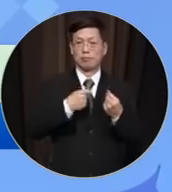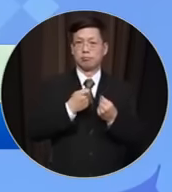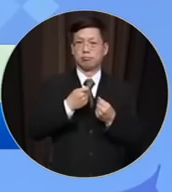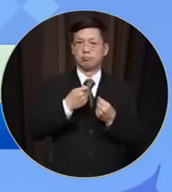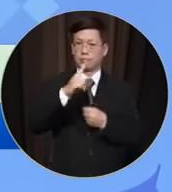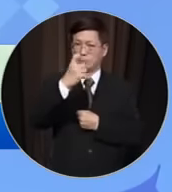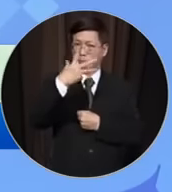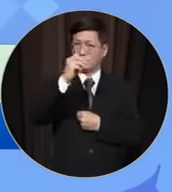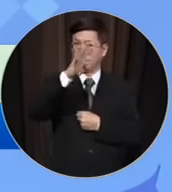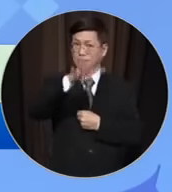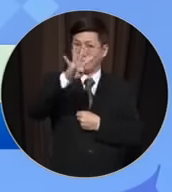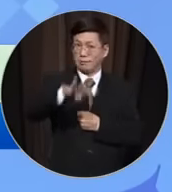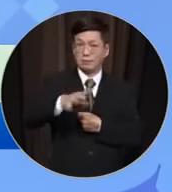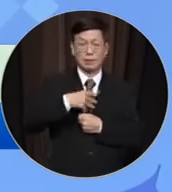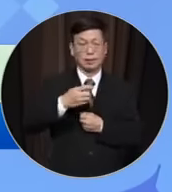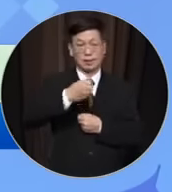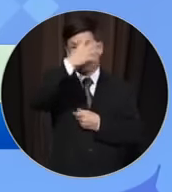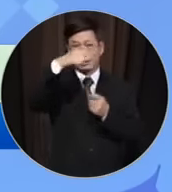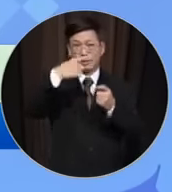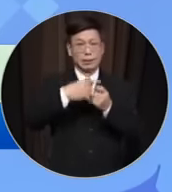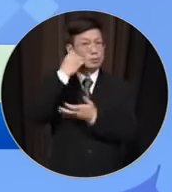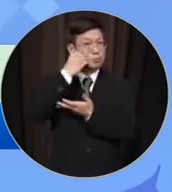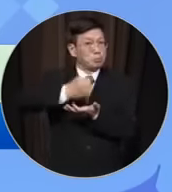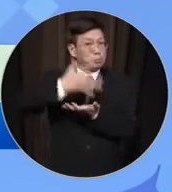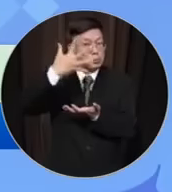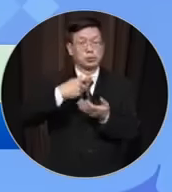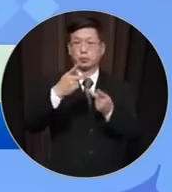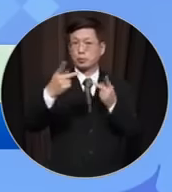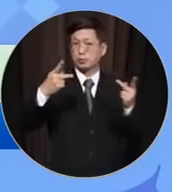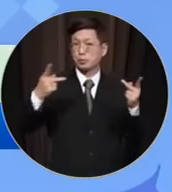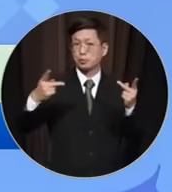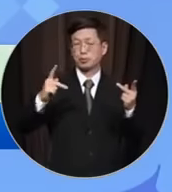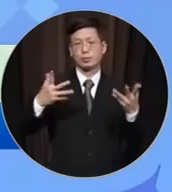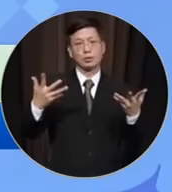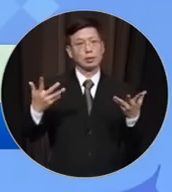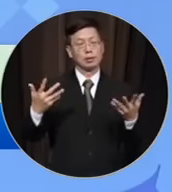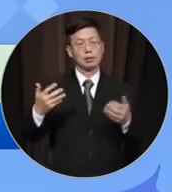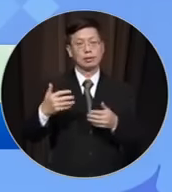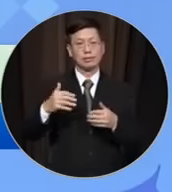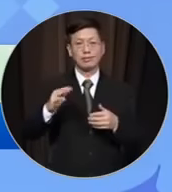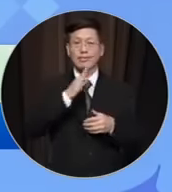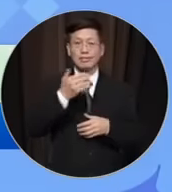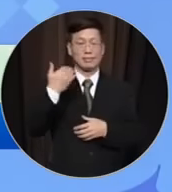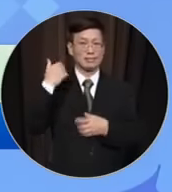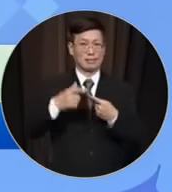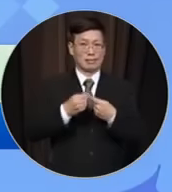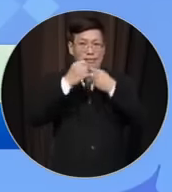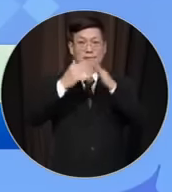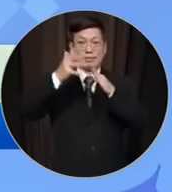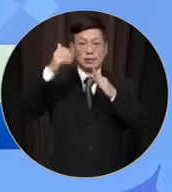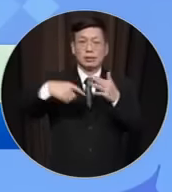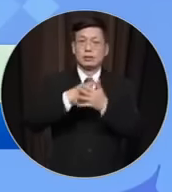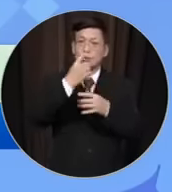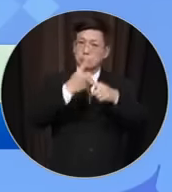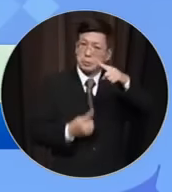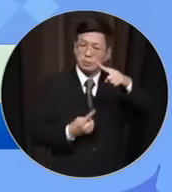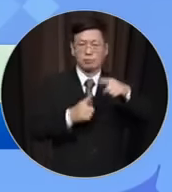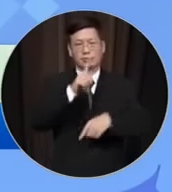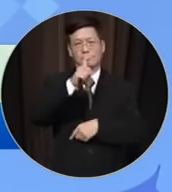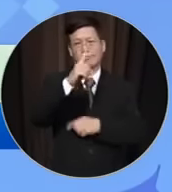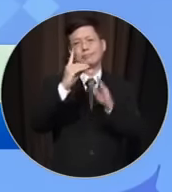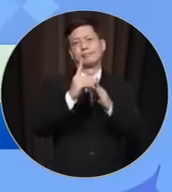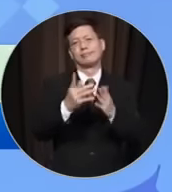供184000户青年住宅和出租的国宅，但是在第一任市长的任内也只完成了